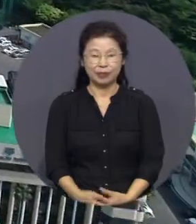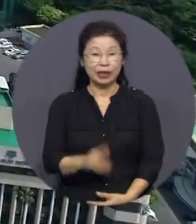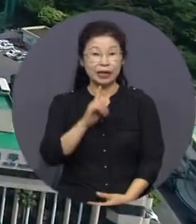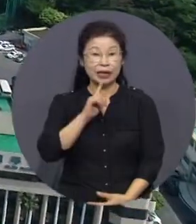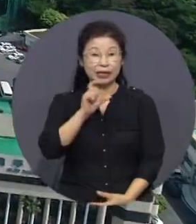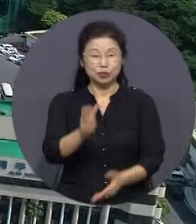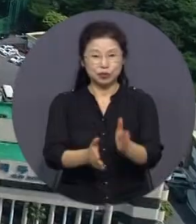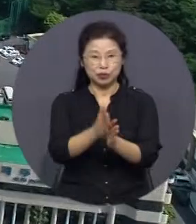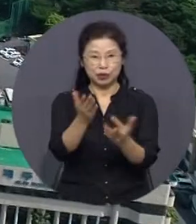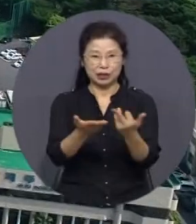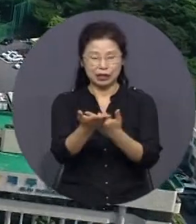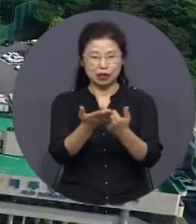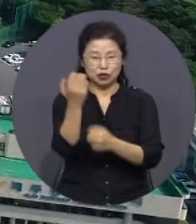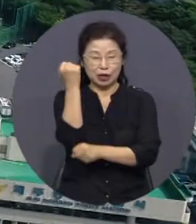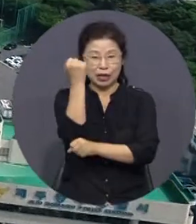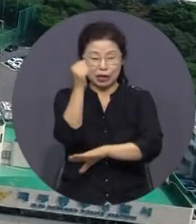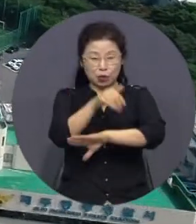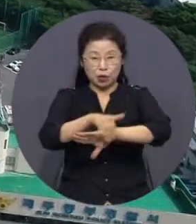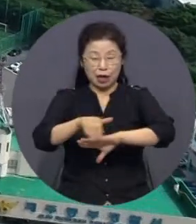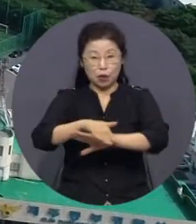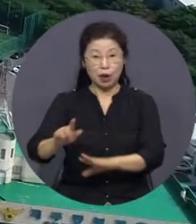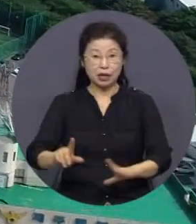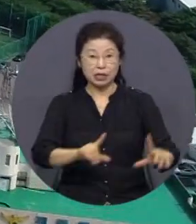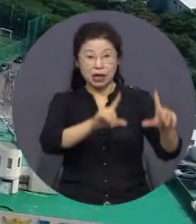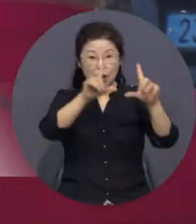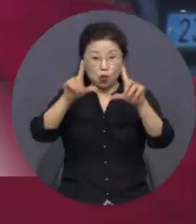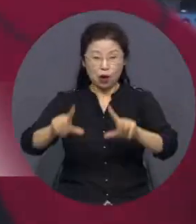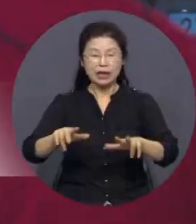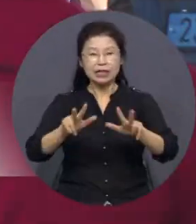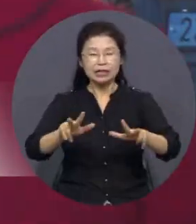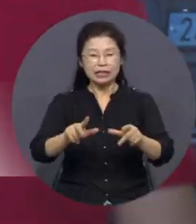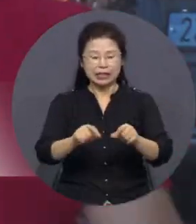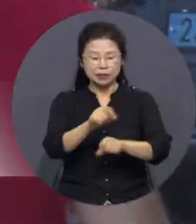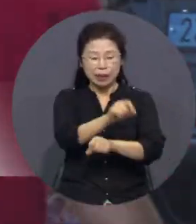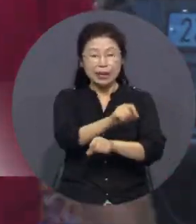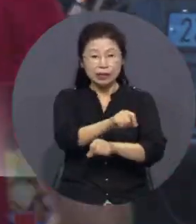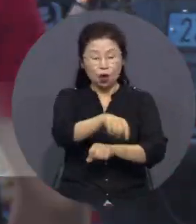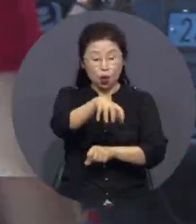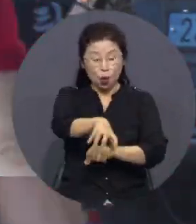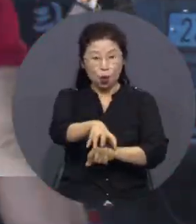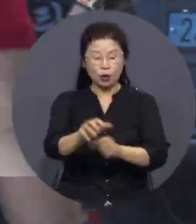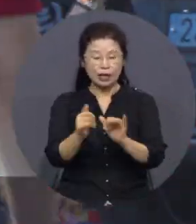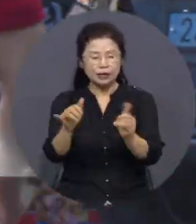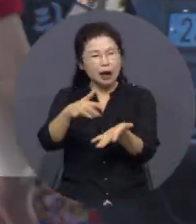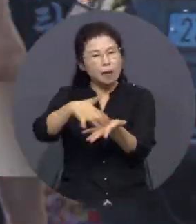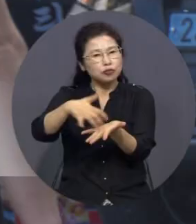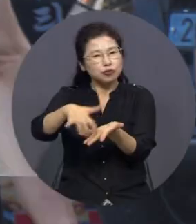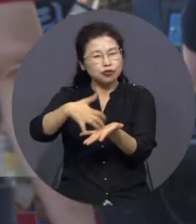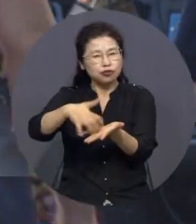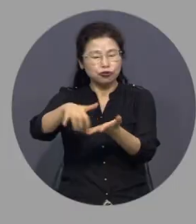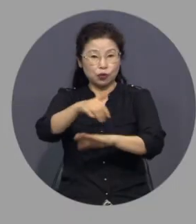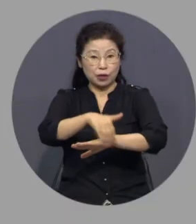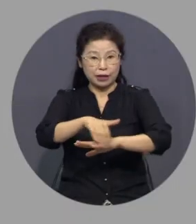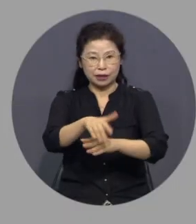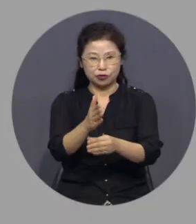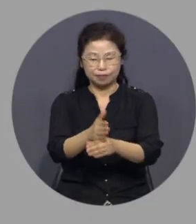15분 도시 제주의 기본틀이 되는 생활권은 현재의 행정구역과 인구를 바탕으로